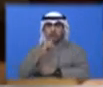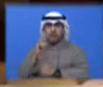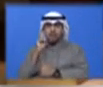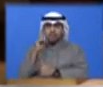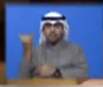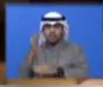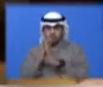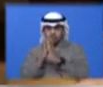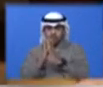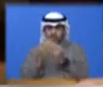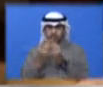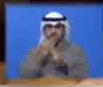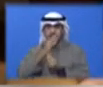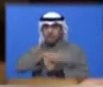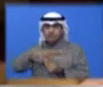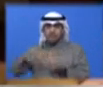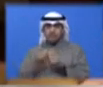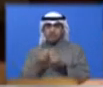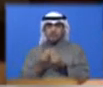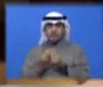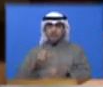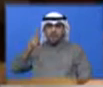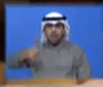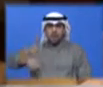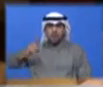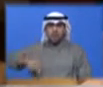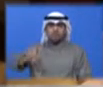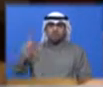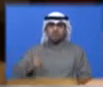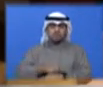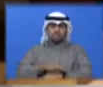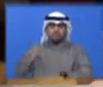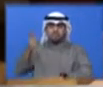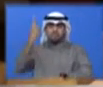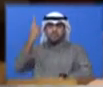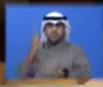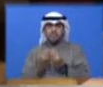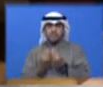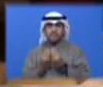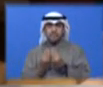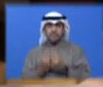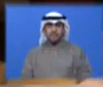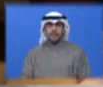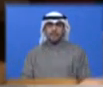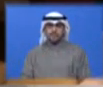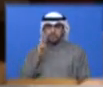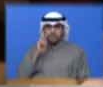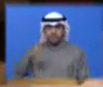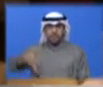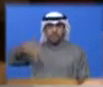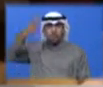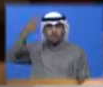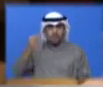ممارسة النشاط البدني لا يقل عن 60 دقيقة في اليوم، أما بالنسبة للكبار ما يعادل 150 دقيقة في